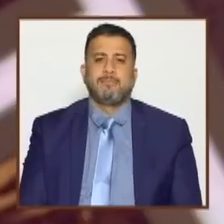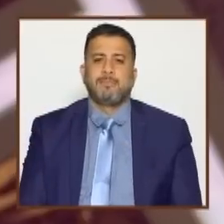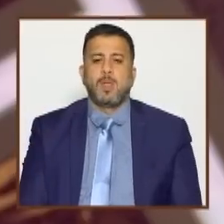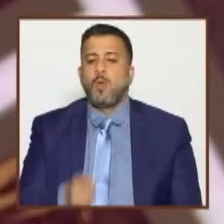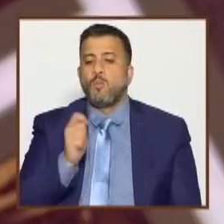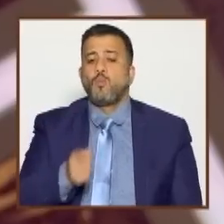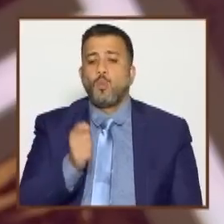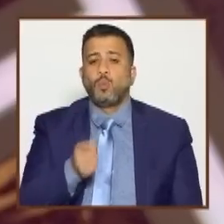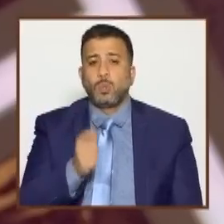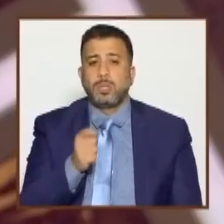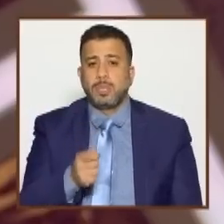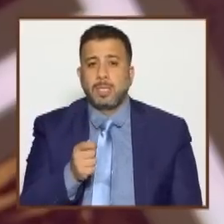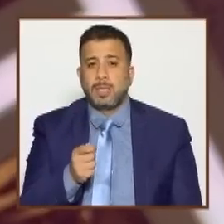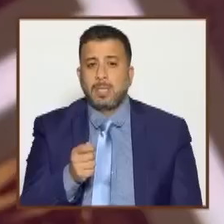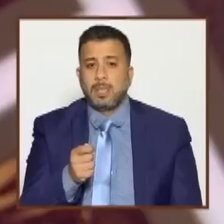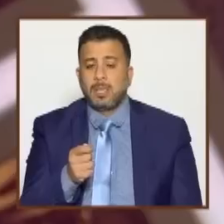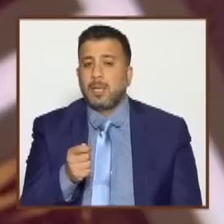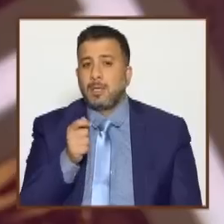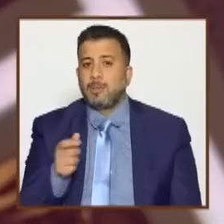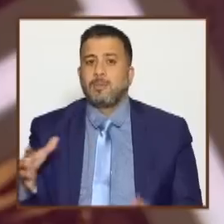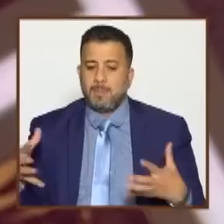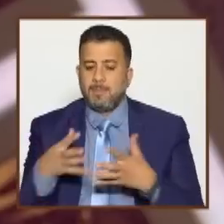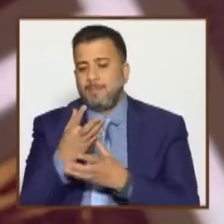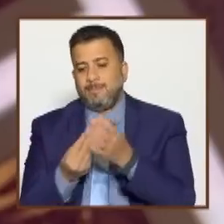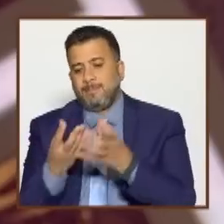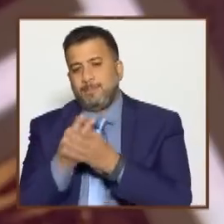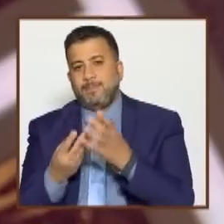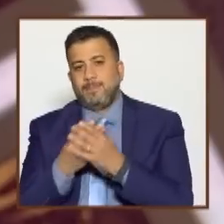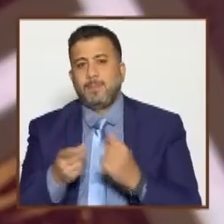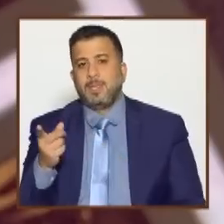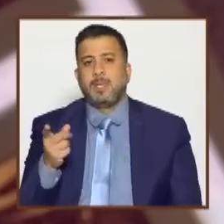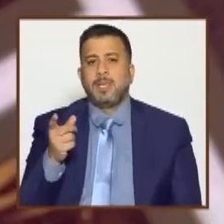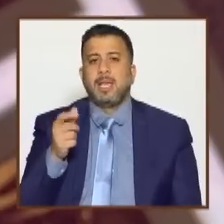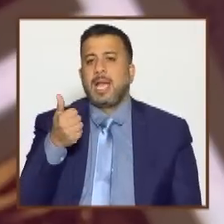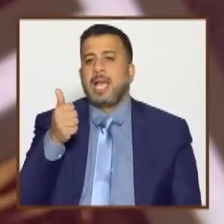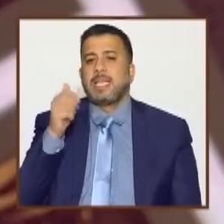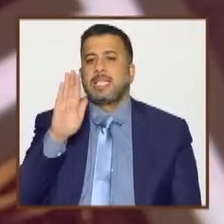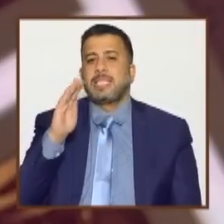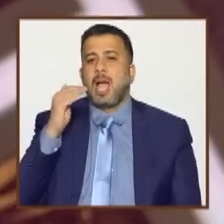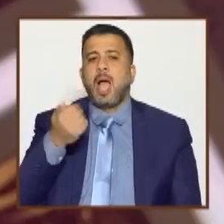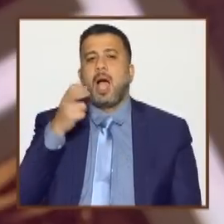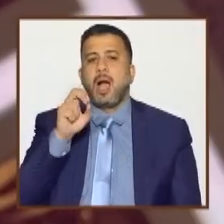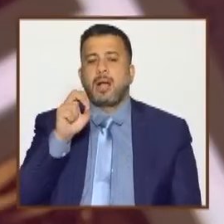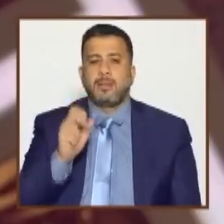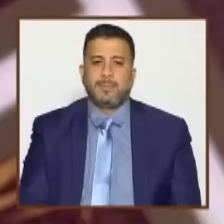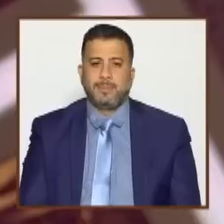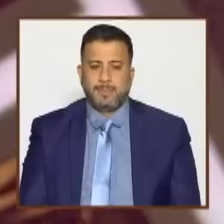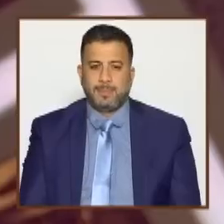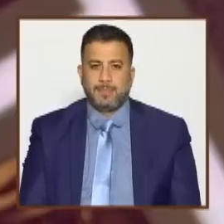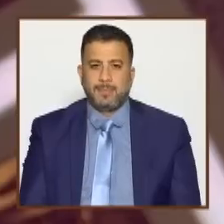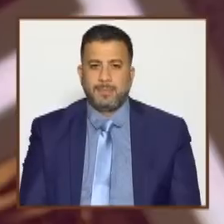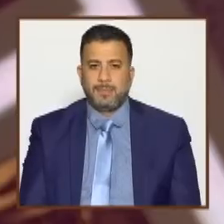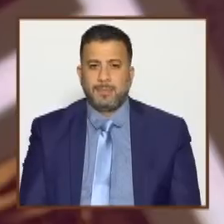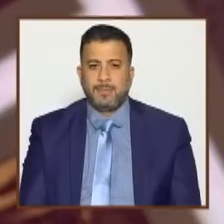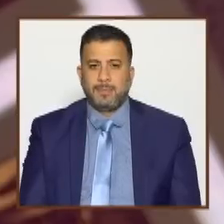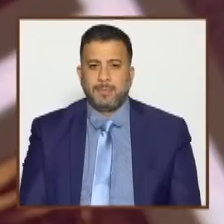وموسى عليه الصلاة والسلام أيضا من هذه الذرية، ذرية إسحاق اللي تنتسب إلى إسحاق عليه السلام.